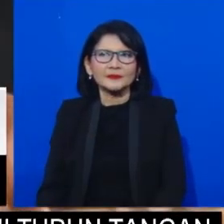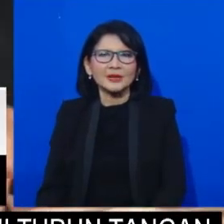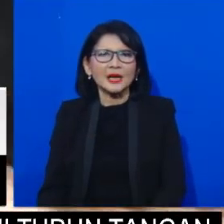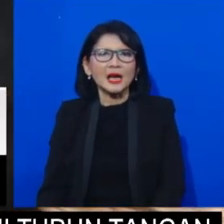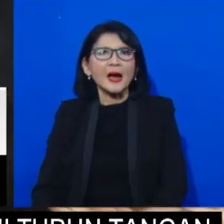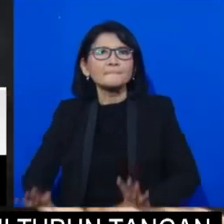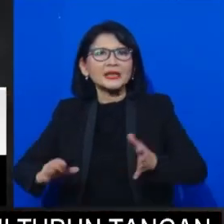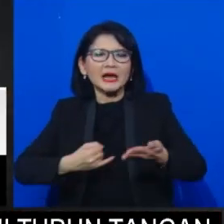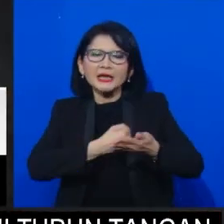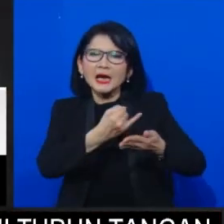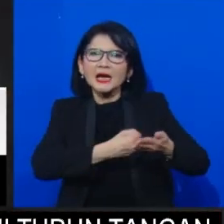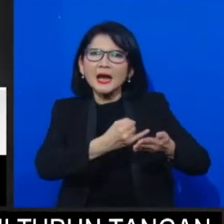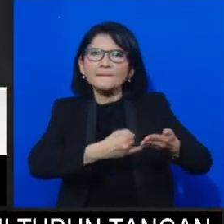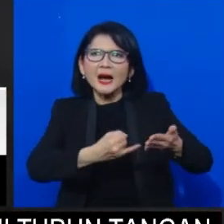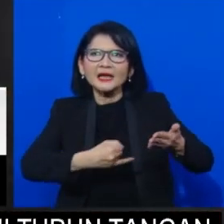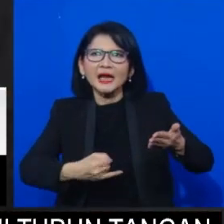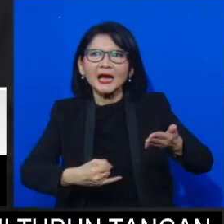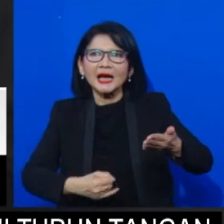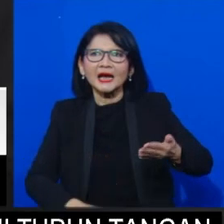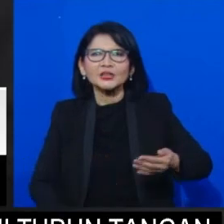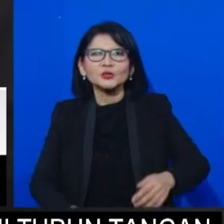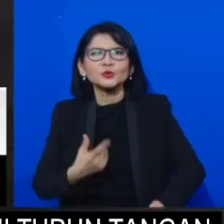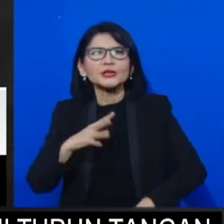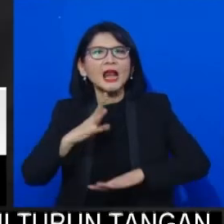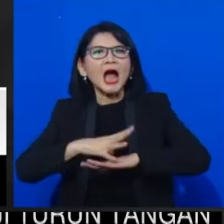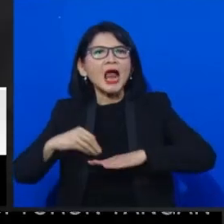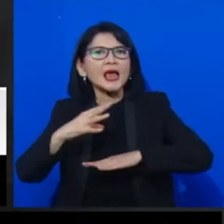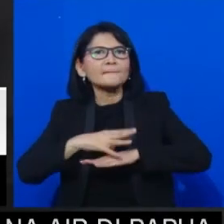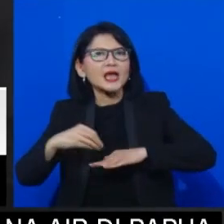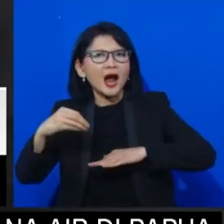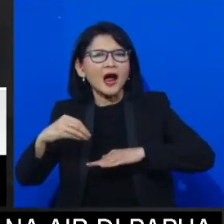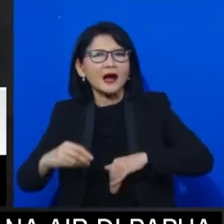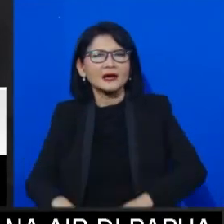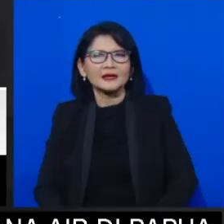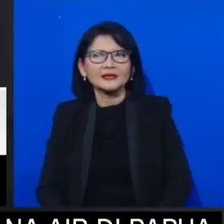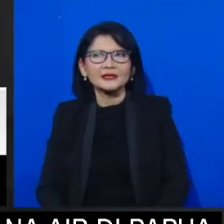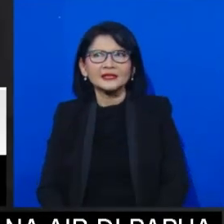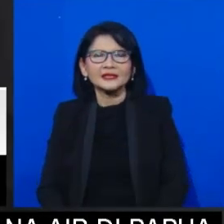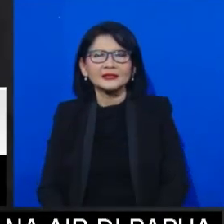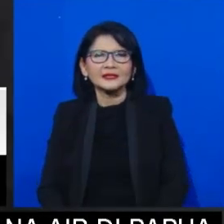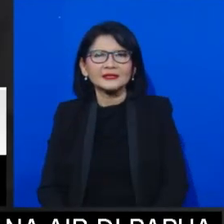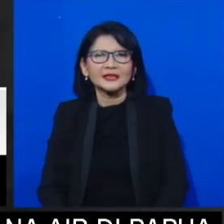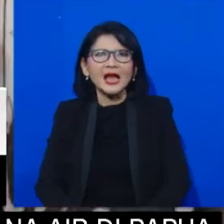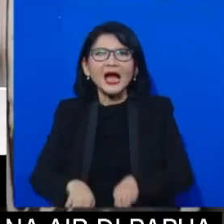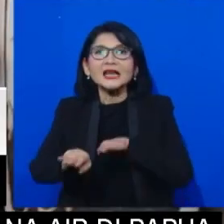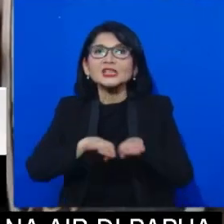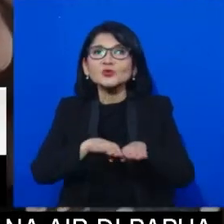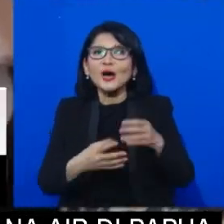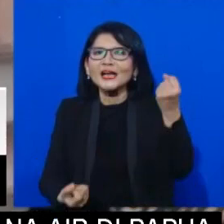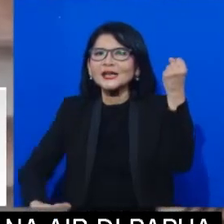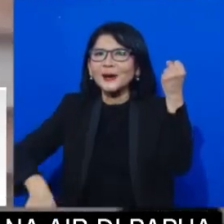motifnya itu adalah motif-motif natural yang identik dengan pantai.